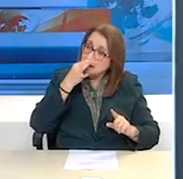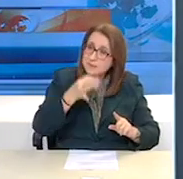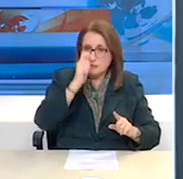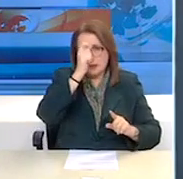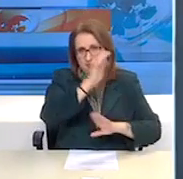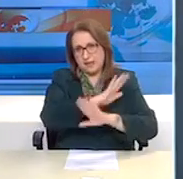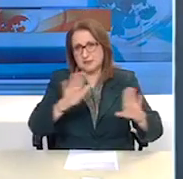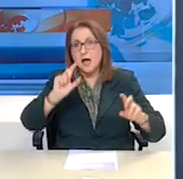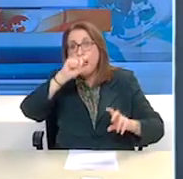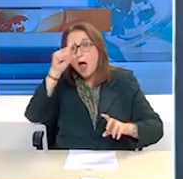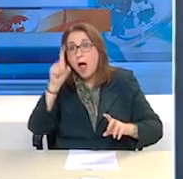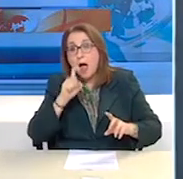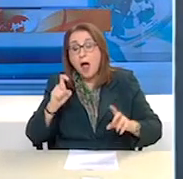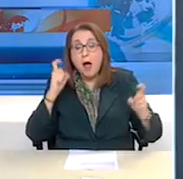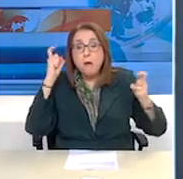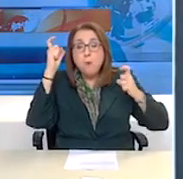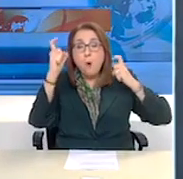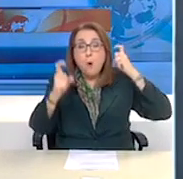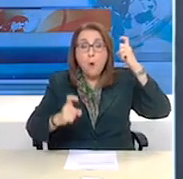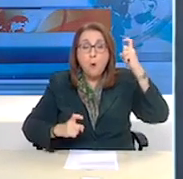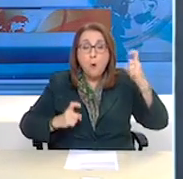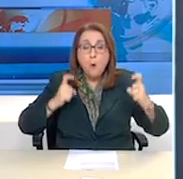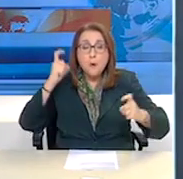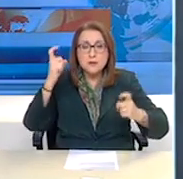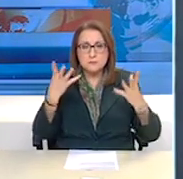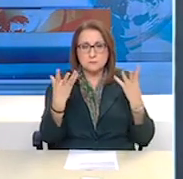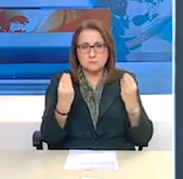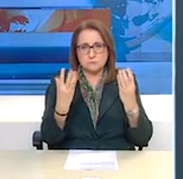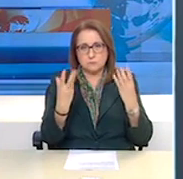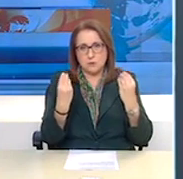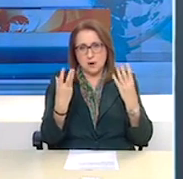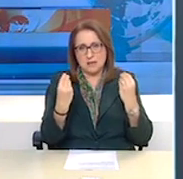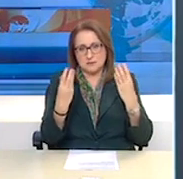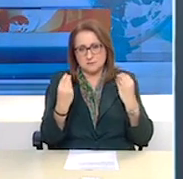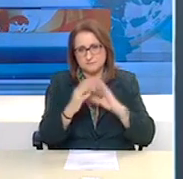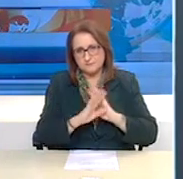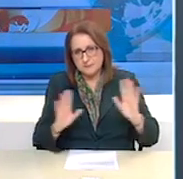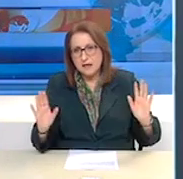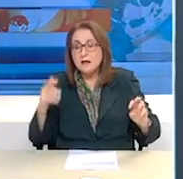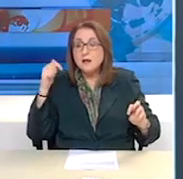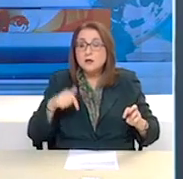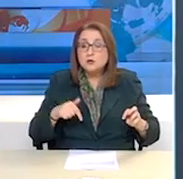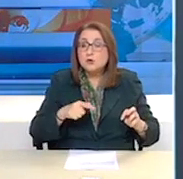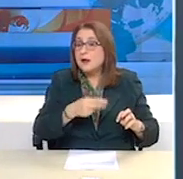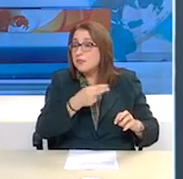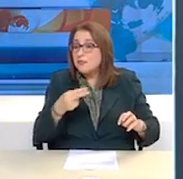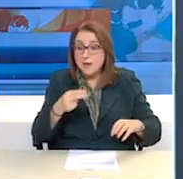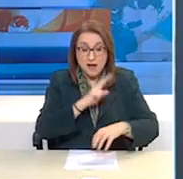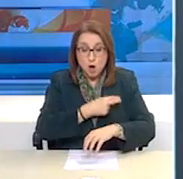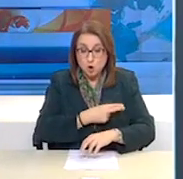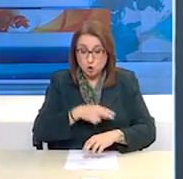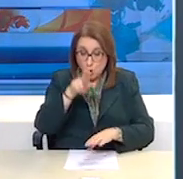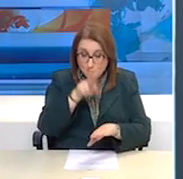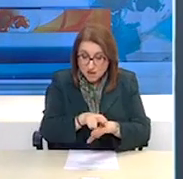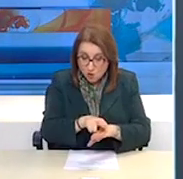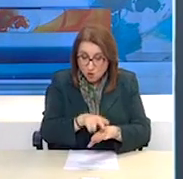ότι η πορεία διαφέρει ανάλογα με τη βαρύτητα της νόσου και τη βαρύτητα αυτού που νοσηλεύεται στο νοσοκομείο. Δηλαδή είναι διαφορετικό το τι θα μείνει